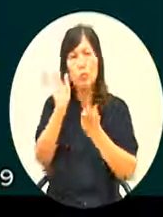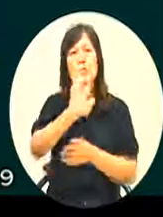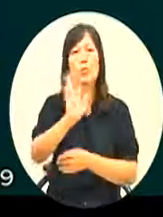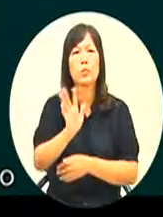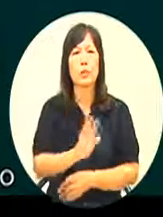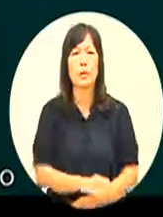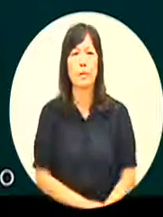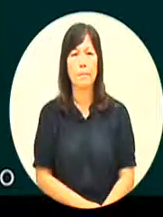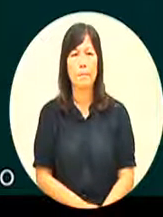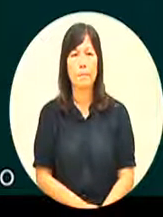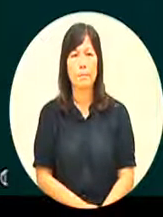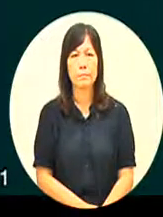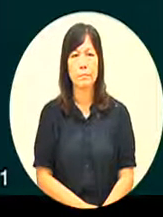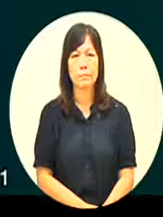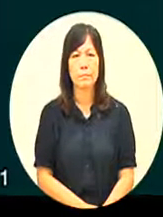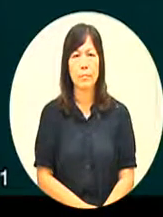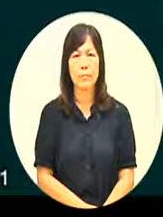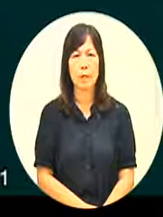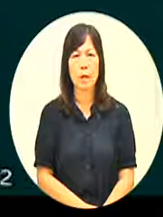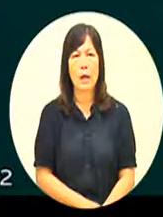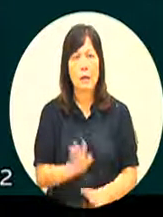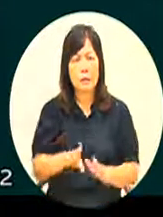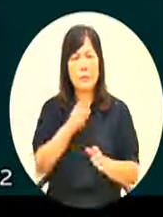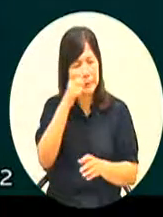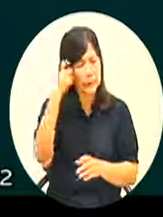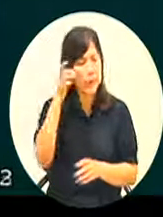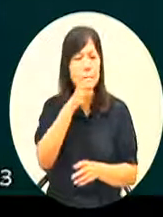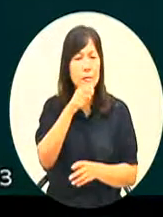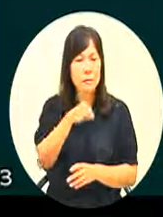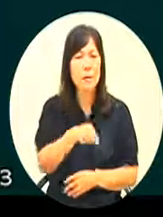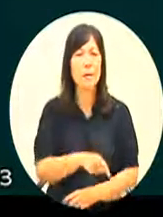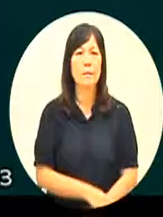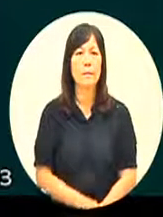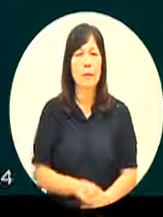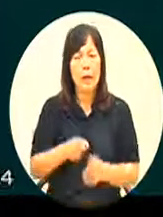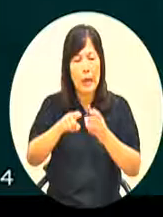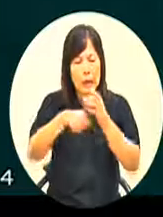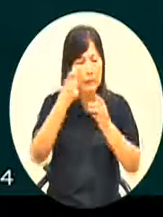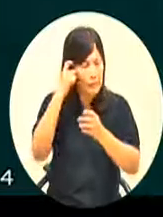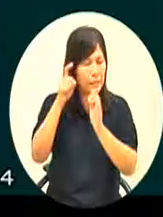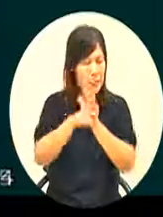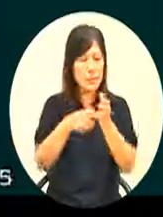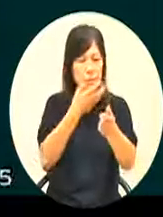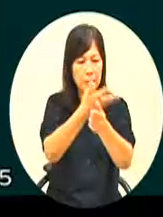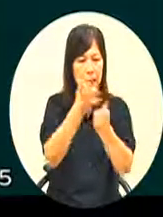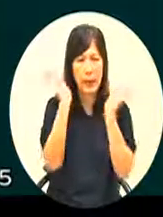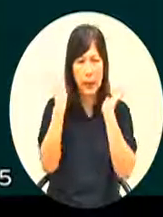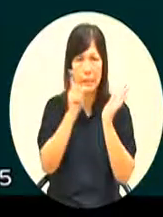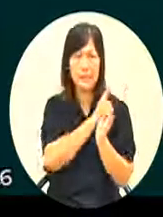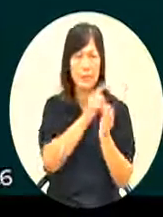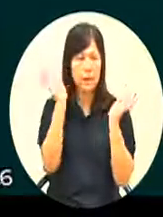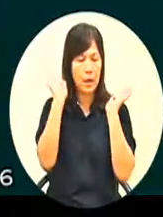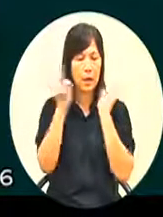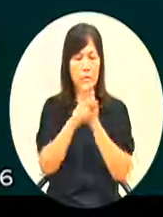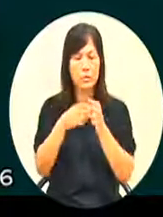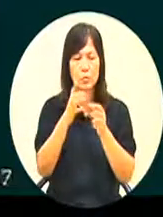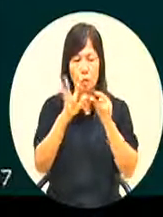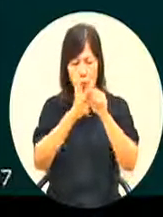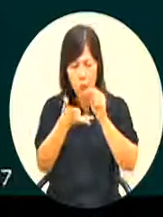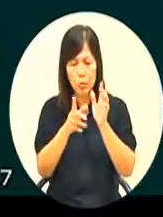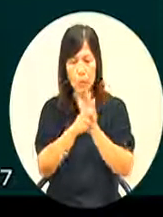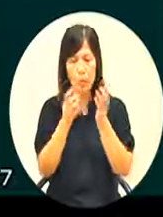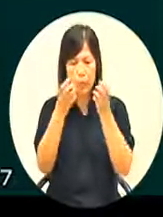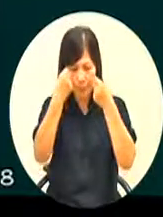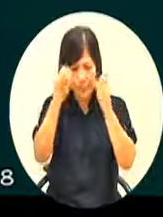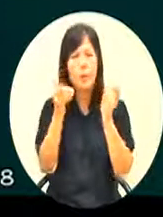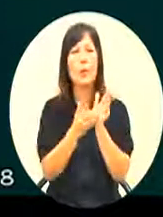说：“哦，他的意思是这样，他只想让他的孩子好好在国中就读完了，